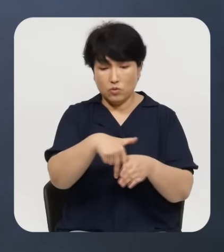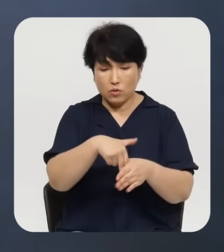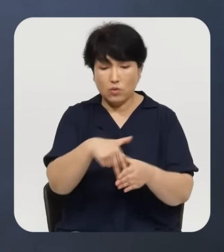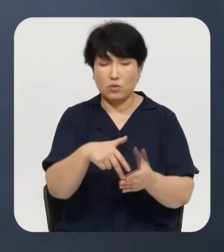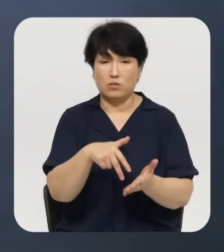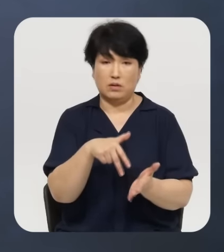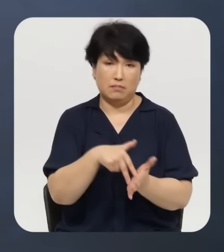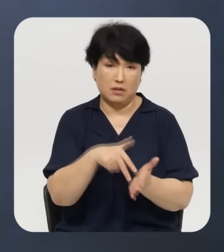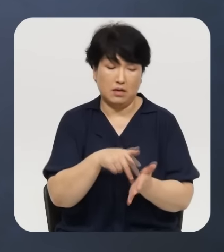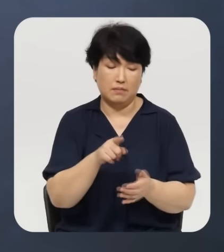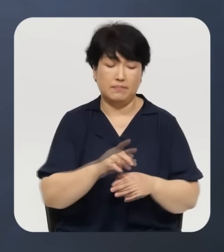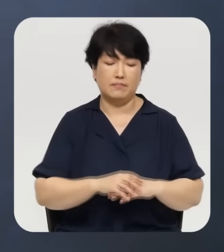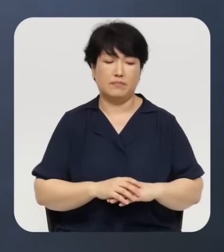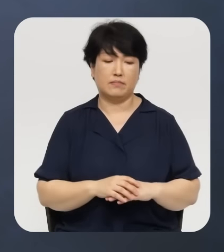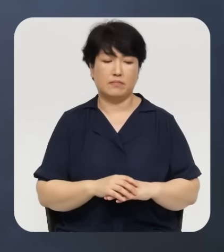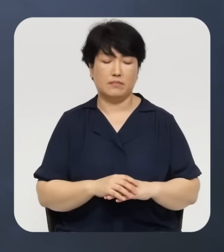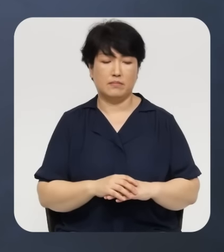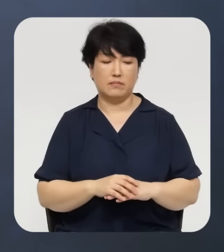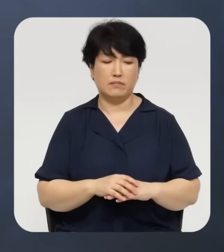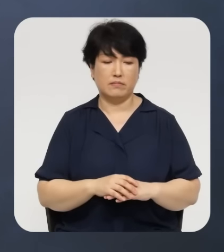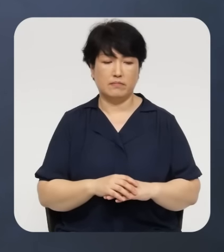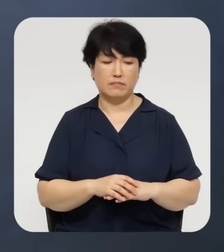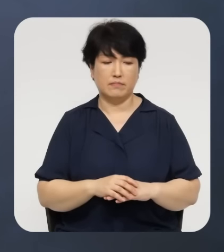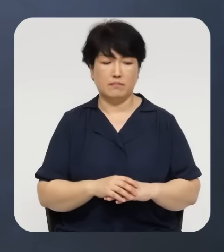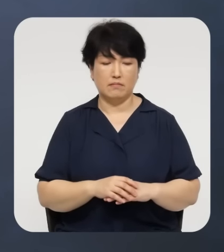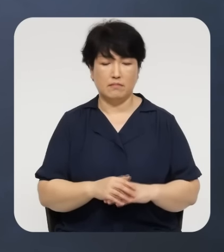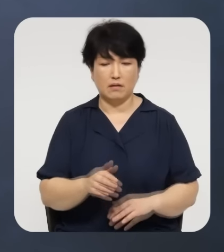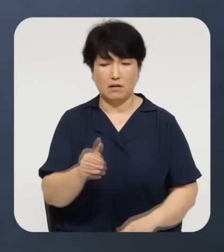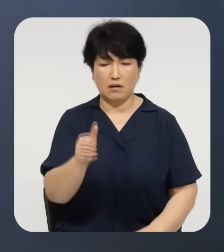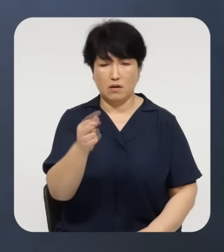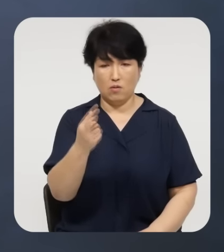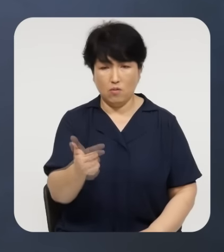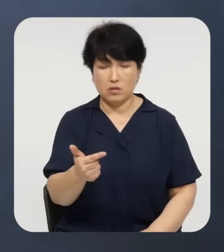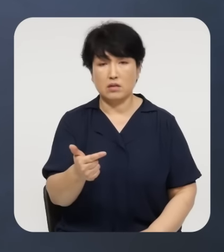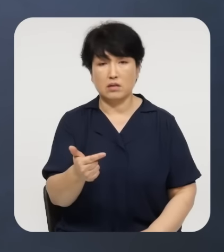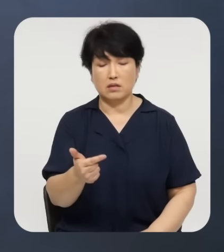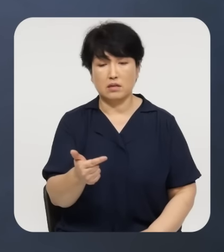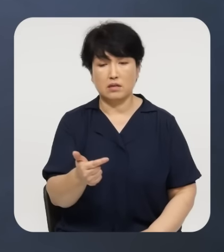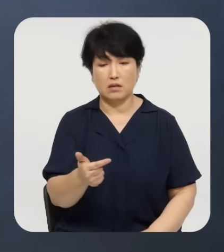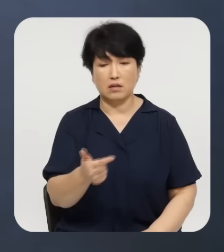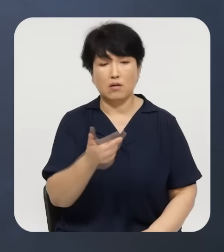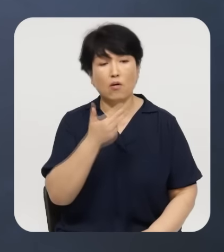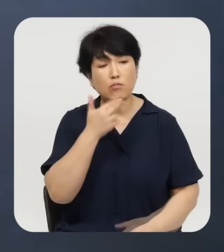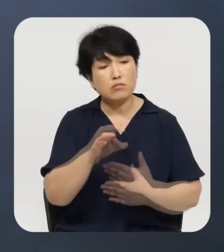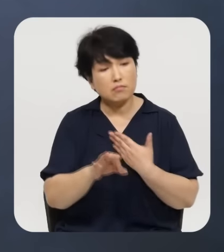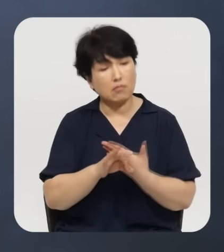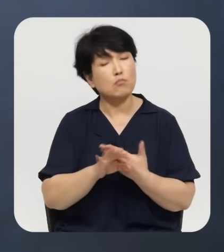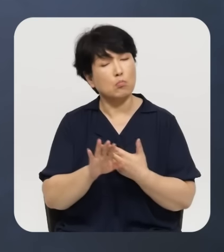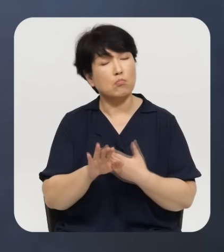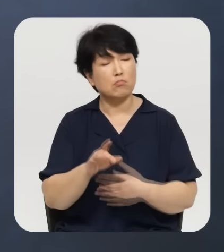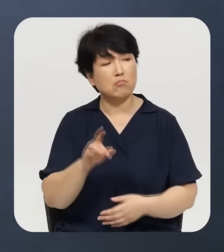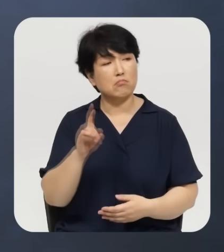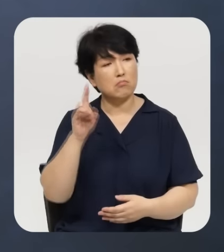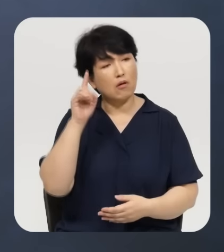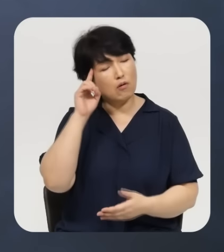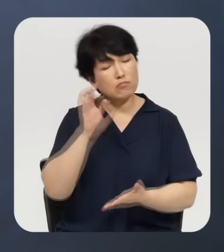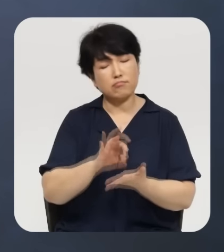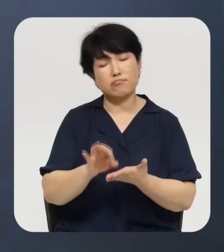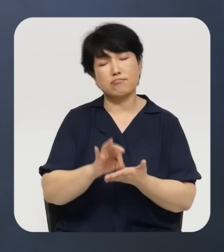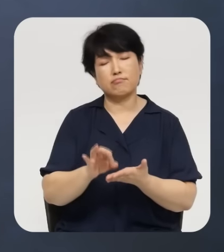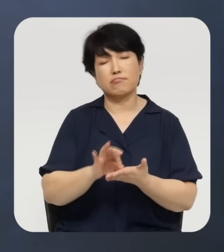종교적으로 말하면, 만약에 그게 뭐 혼이 없다면 뭐 신경 쓸 것도